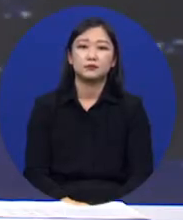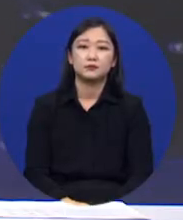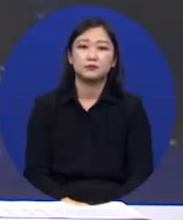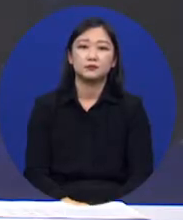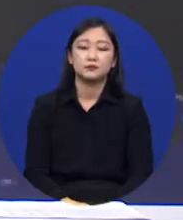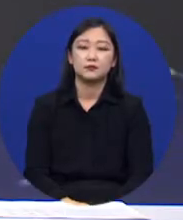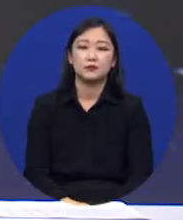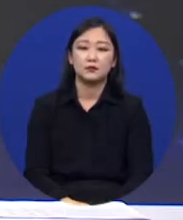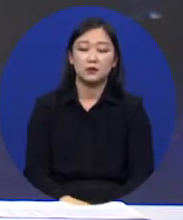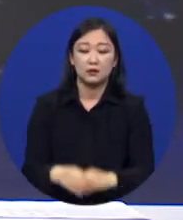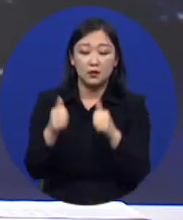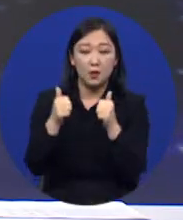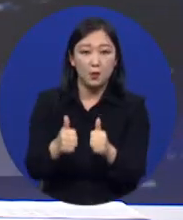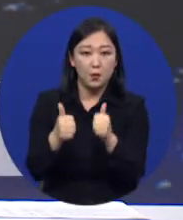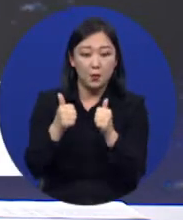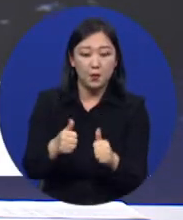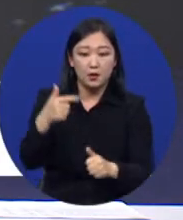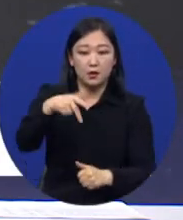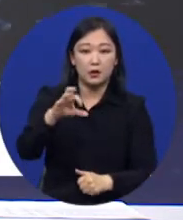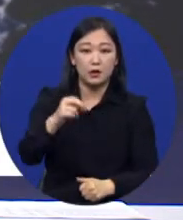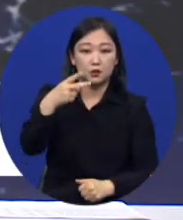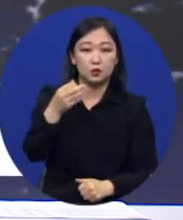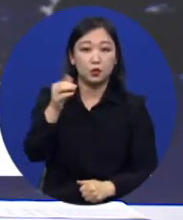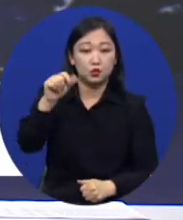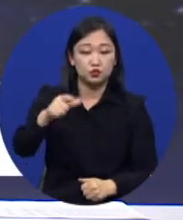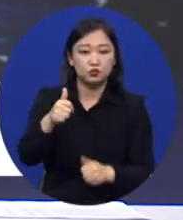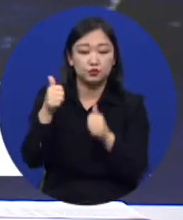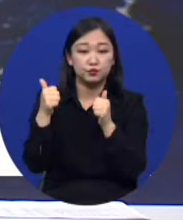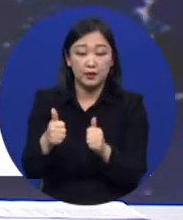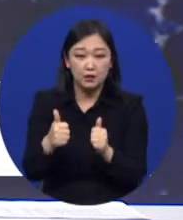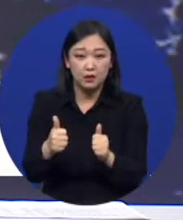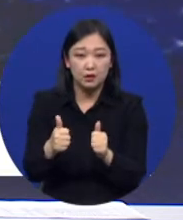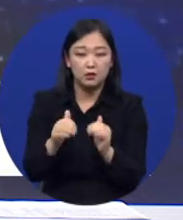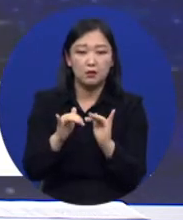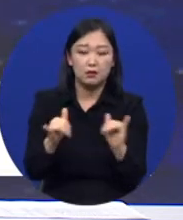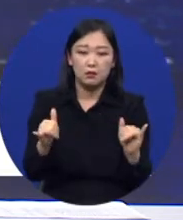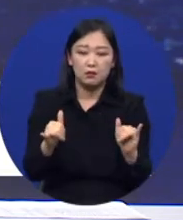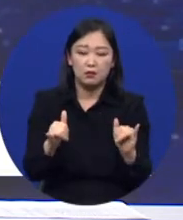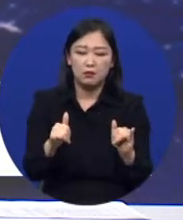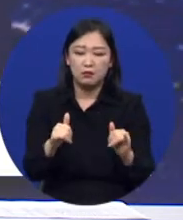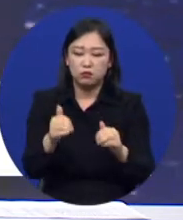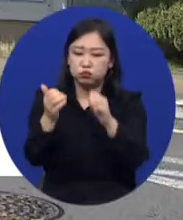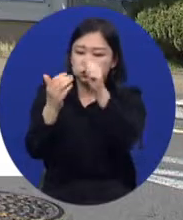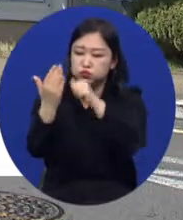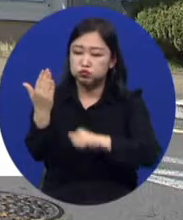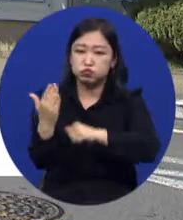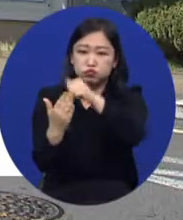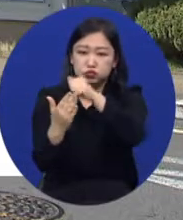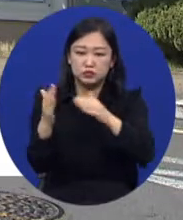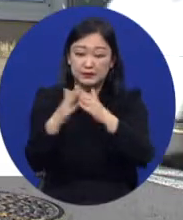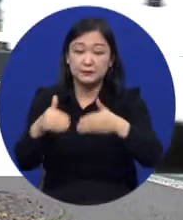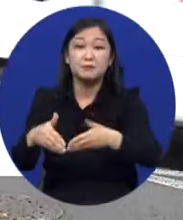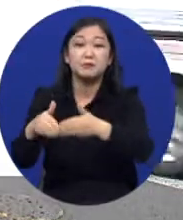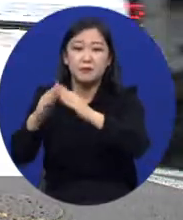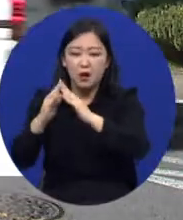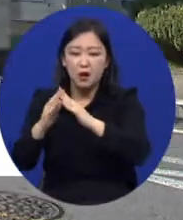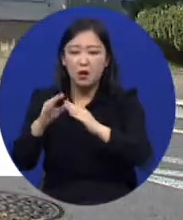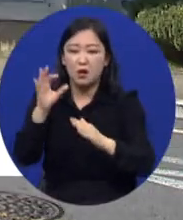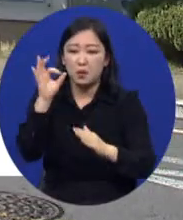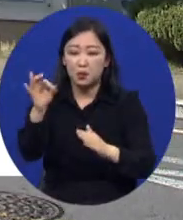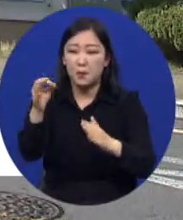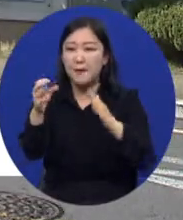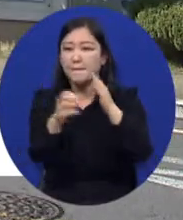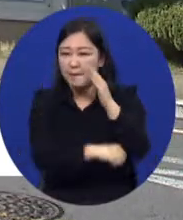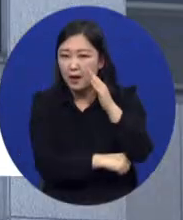제주지방법원 형사 1단독 강동훈 판사는 슈퍼 콘크리트로 집을 지어 주겠다고 속이고 돈만 받아